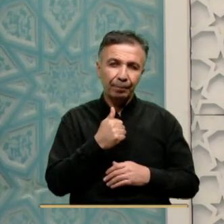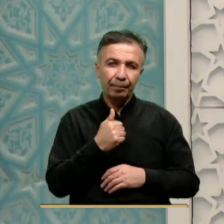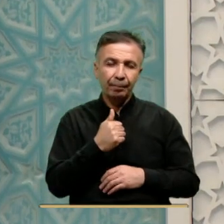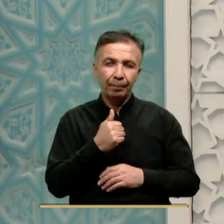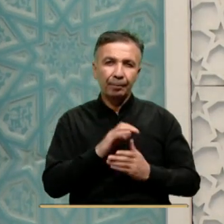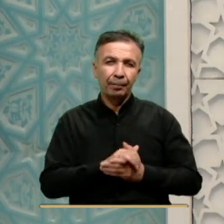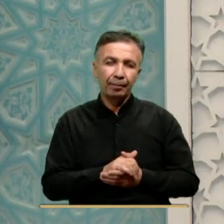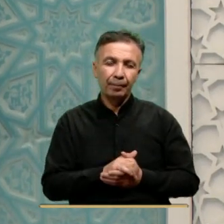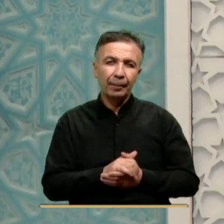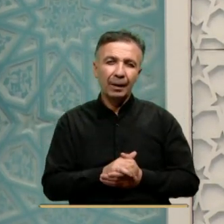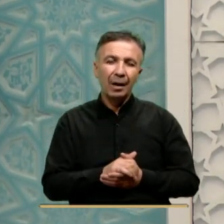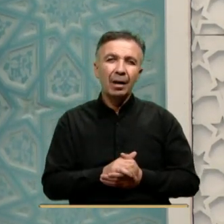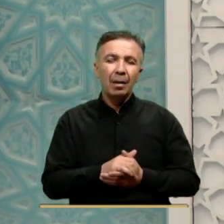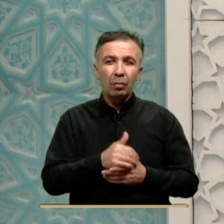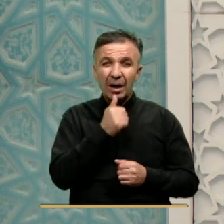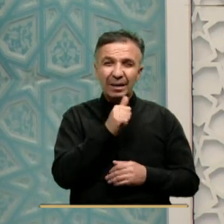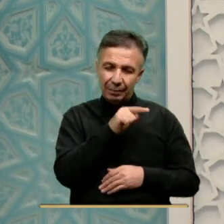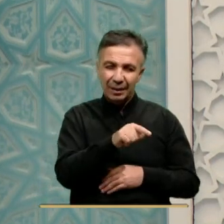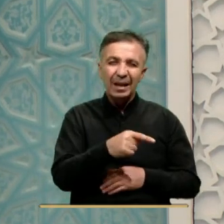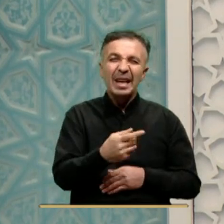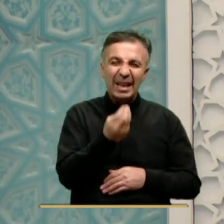beraber onun yediği